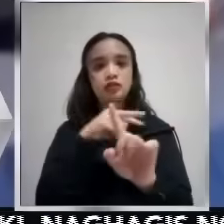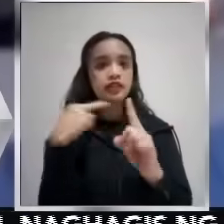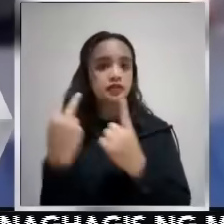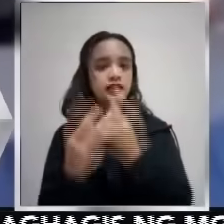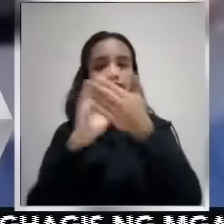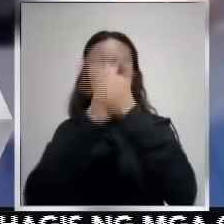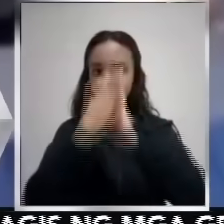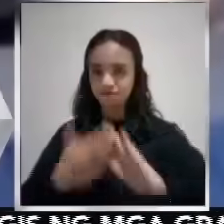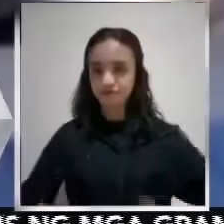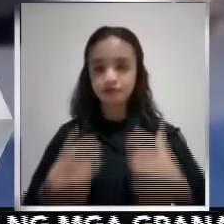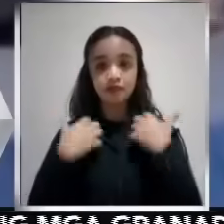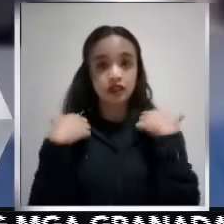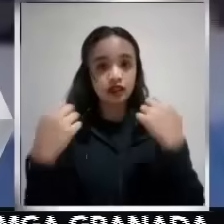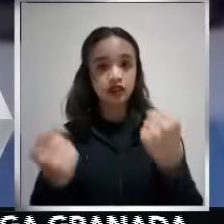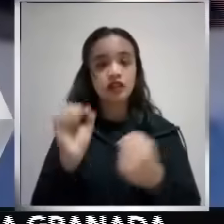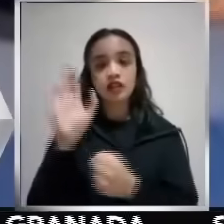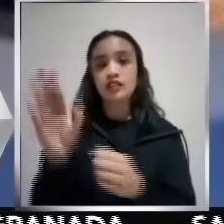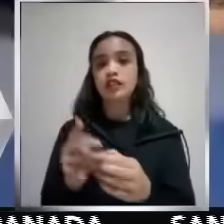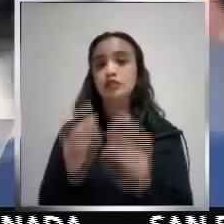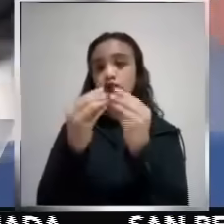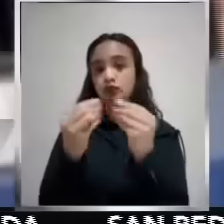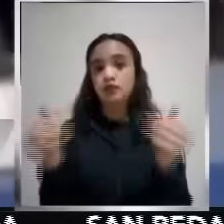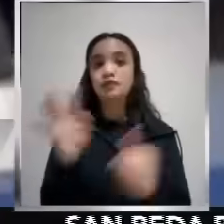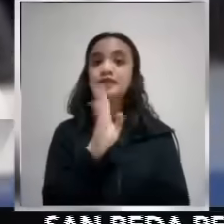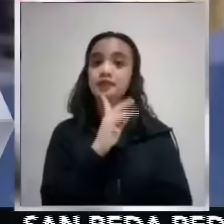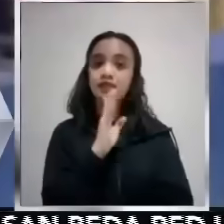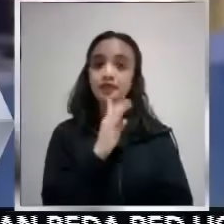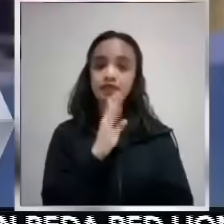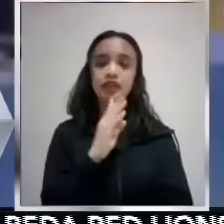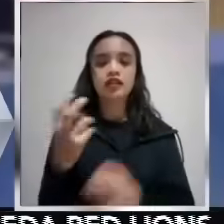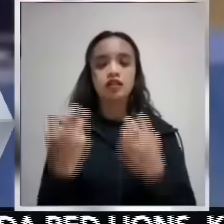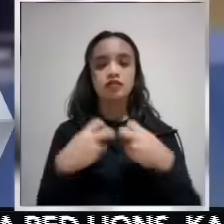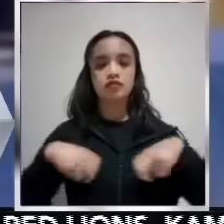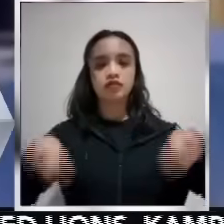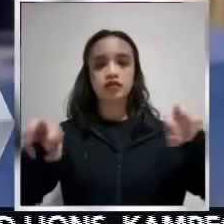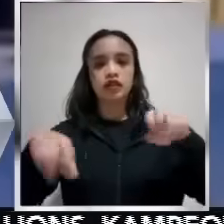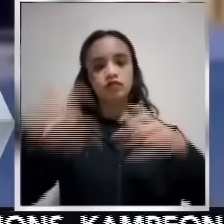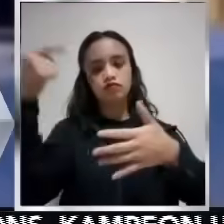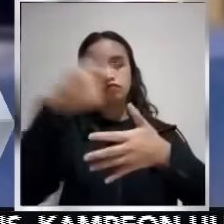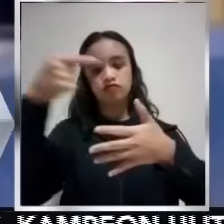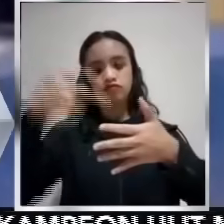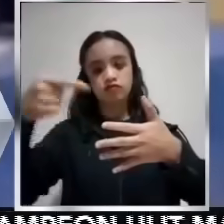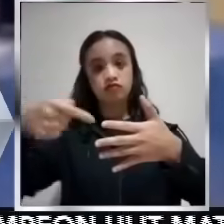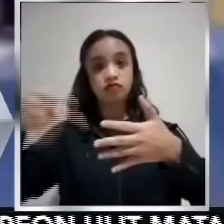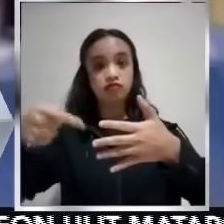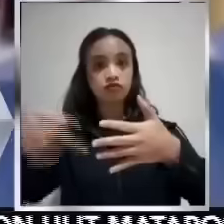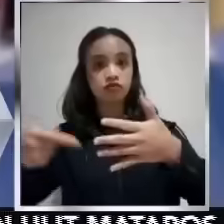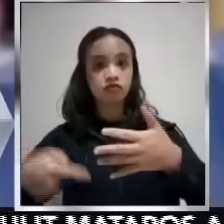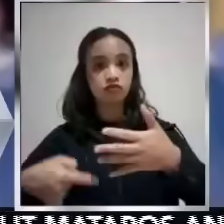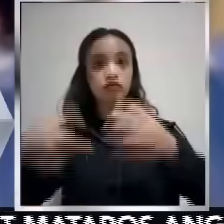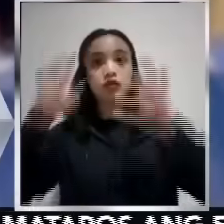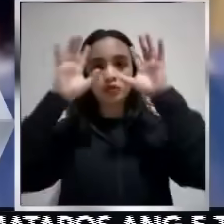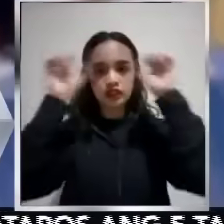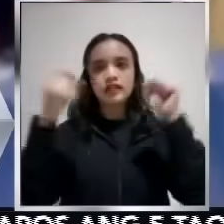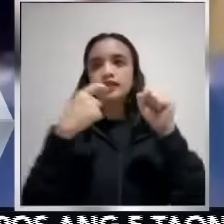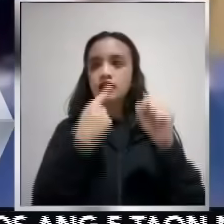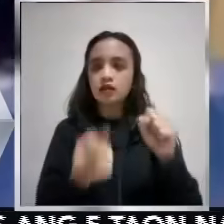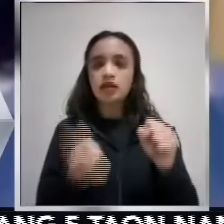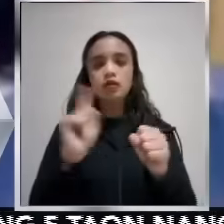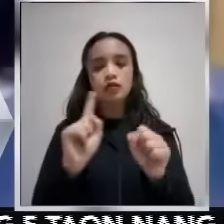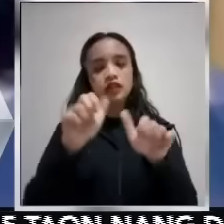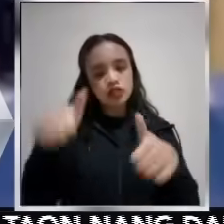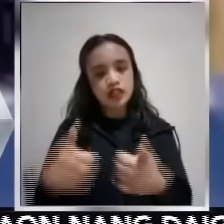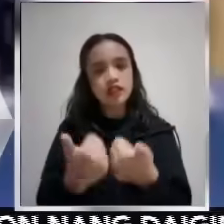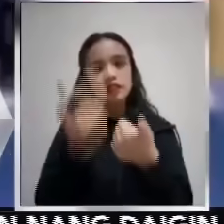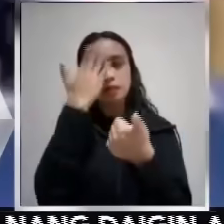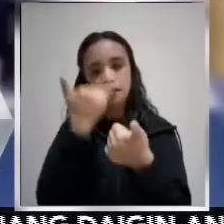kanyang intervention speech sa unang plenary session inisa-isa ni Pangulong Marcos ang mga hamong Patuloy daw na nagiging sanhi ng kaguluhan